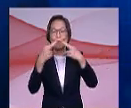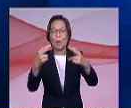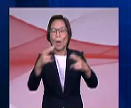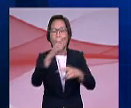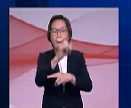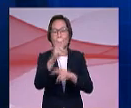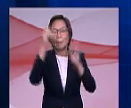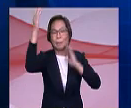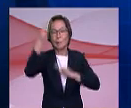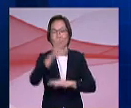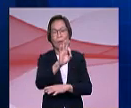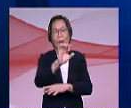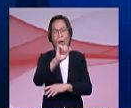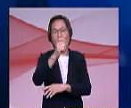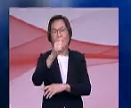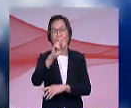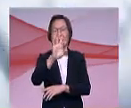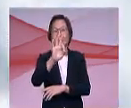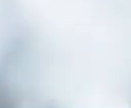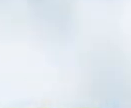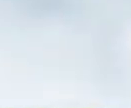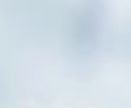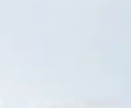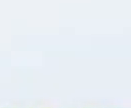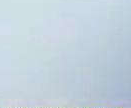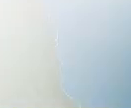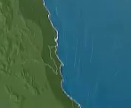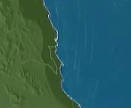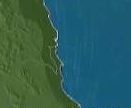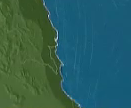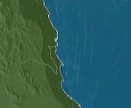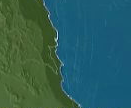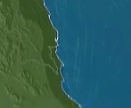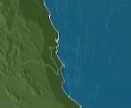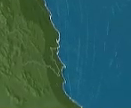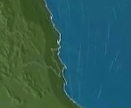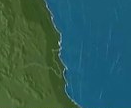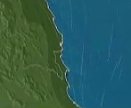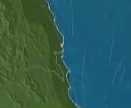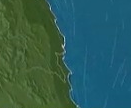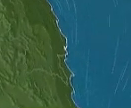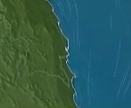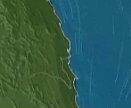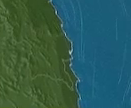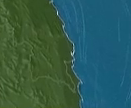Saya Farhalim, Assalamualaikum.